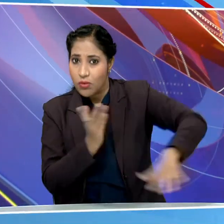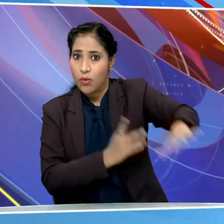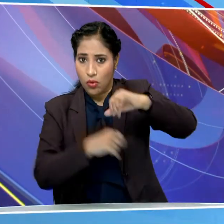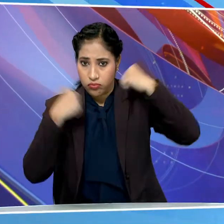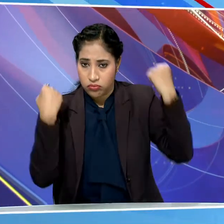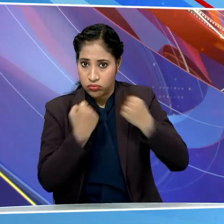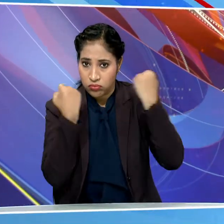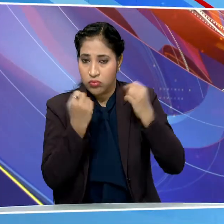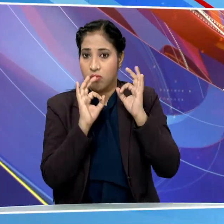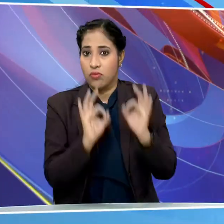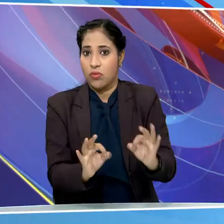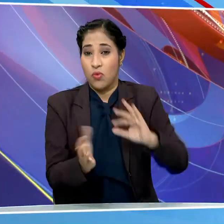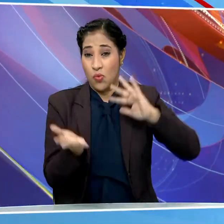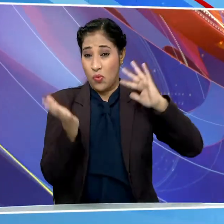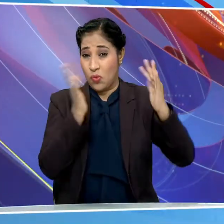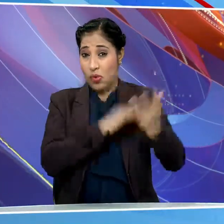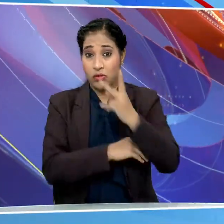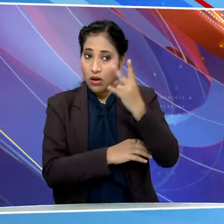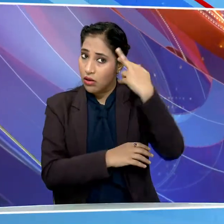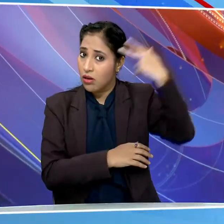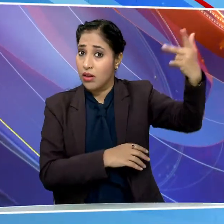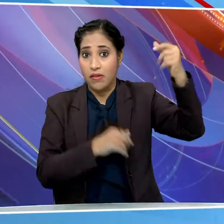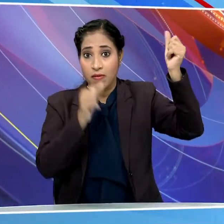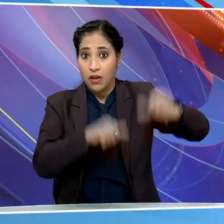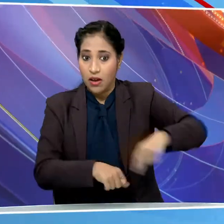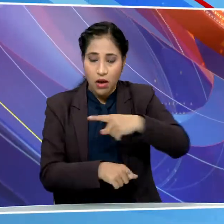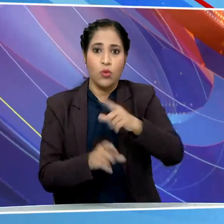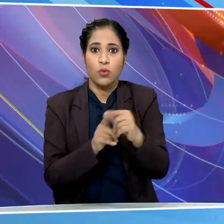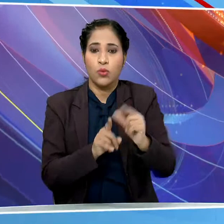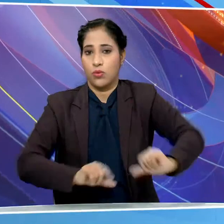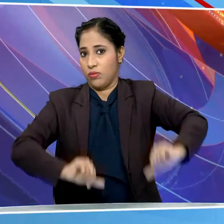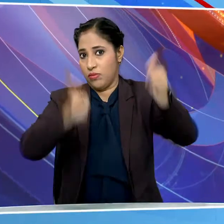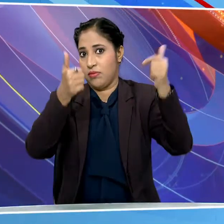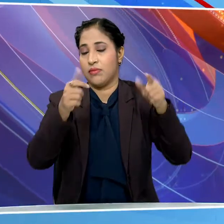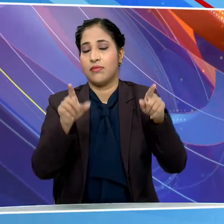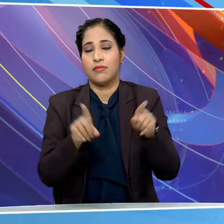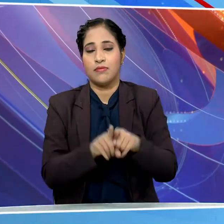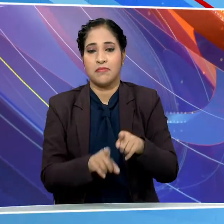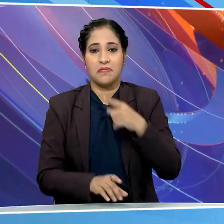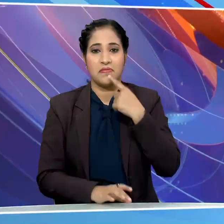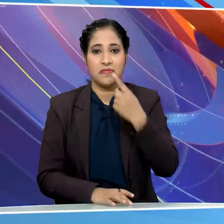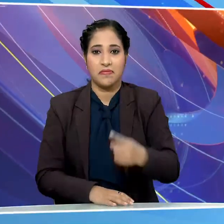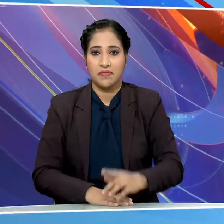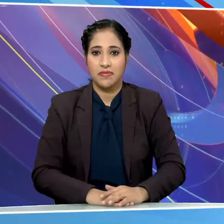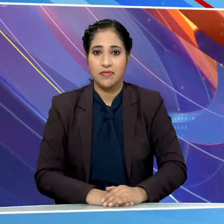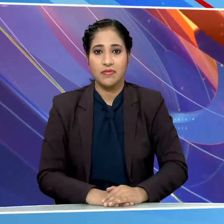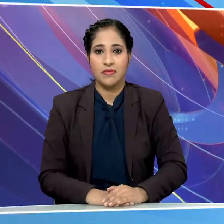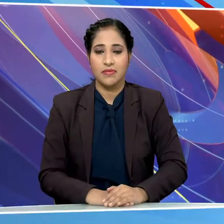कर दिखाया दुनिया जिसकी कल्पना नहीं कर सकती।